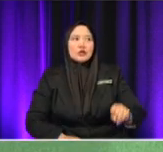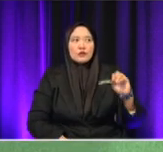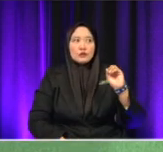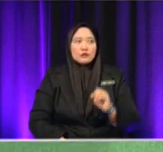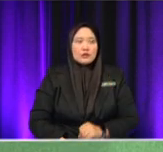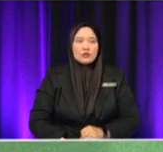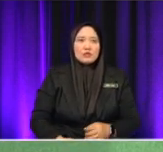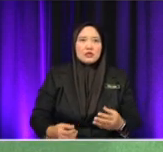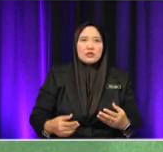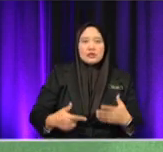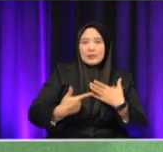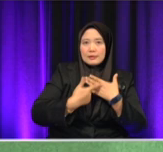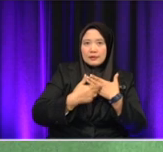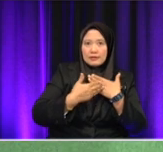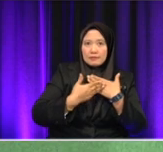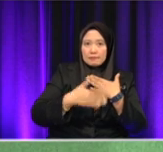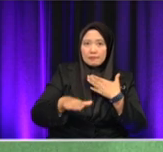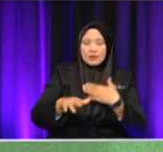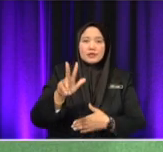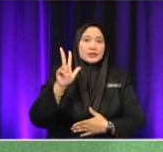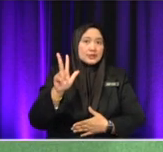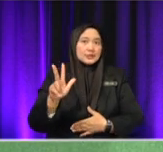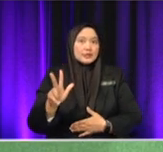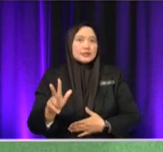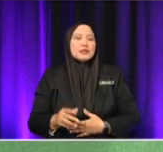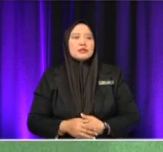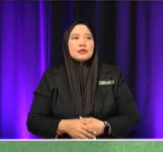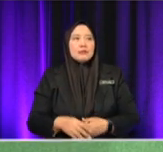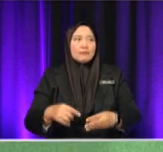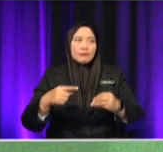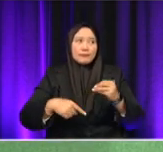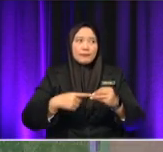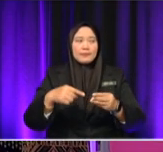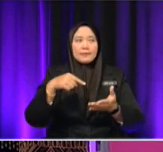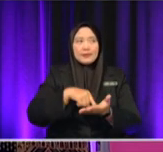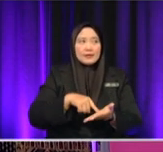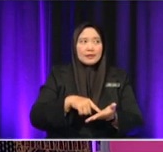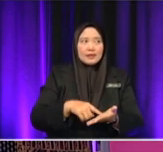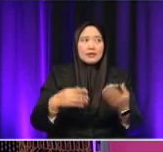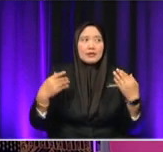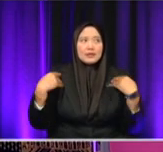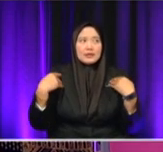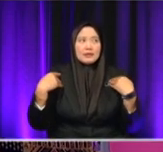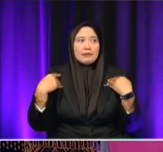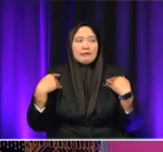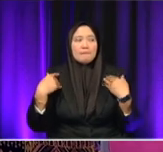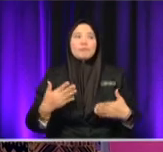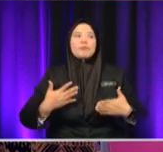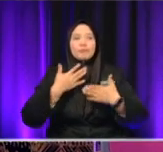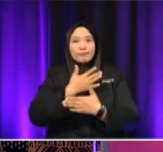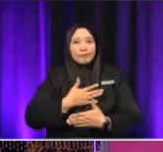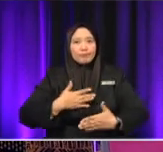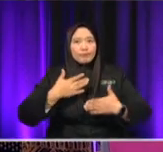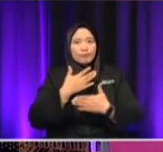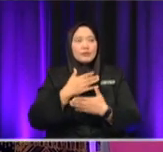tiga polkada berikut terjadilah penghargaan kendiri kepada pasangan ataupun anak-anak mereka menyayangi diri mereka orang